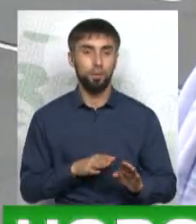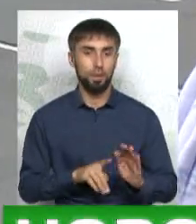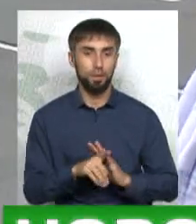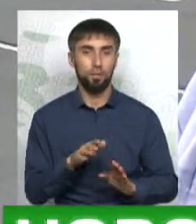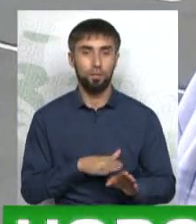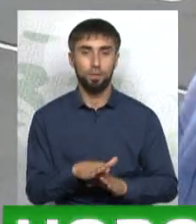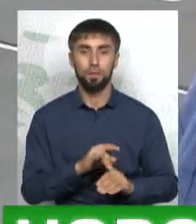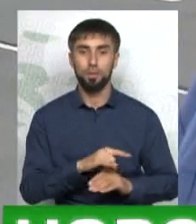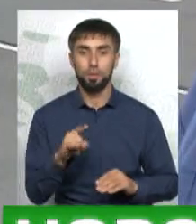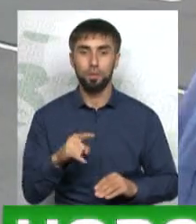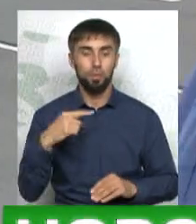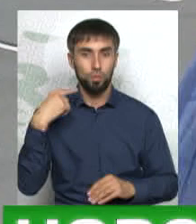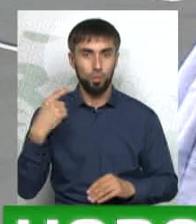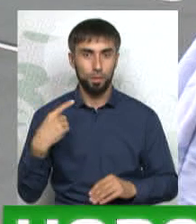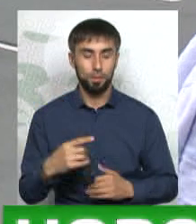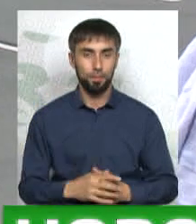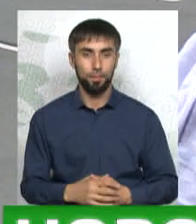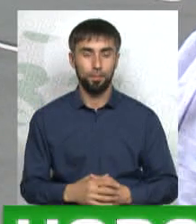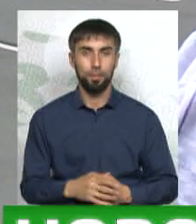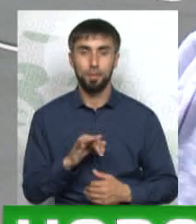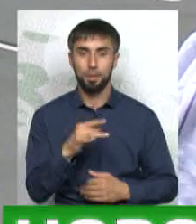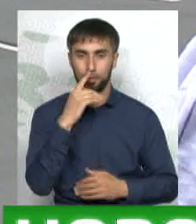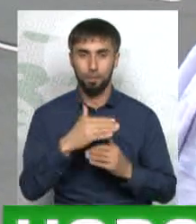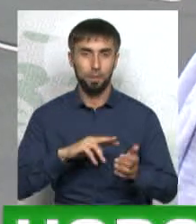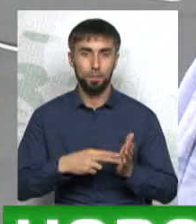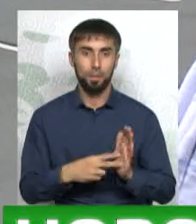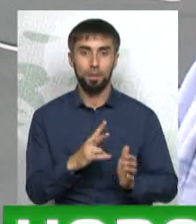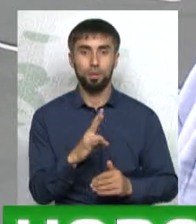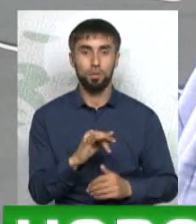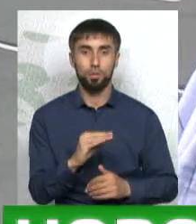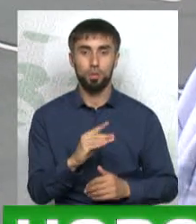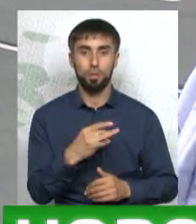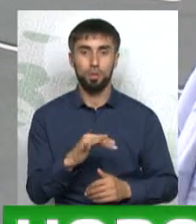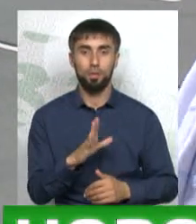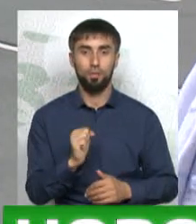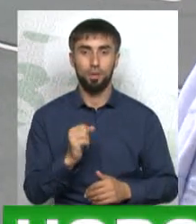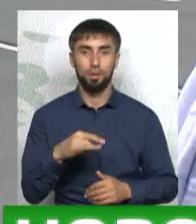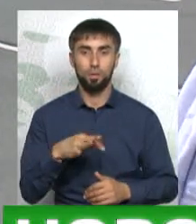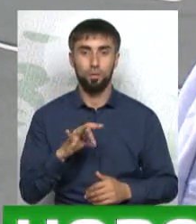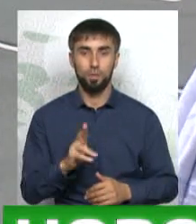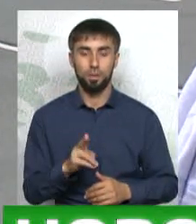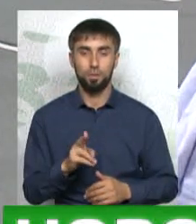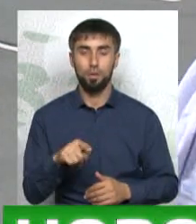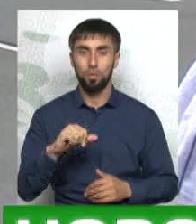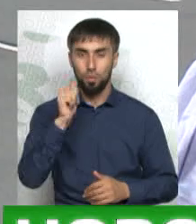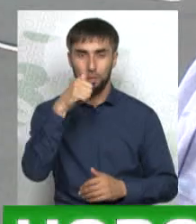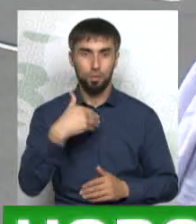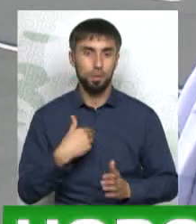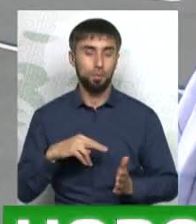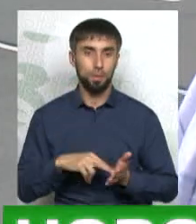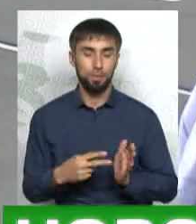полетов рейса Тюмень. Ну и в ближайших планах Нижневартовск. Ну вот то, что на этот год мы